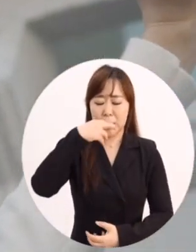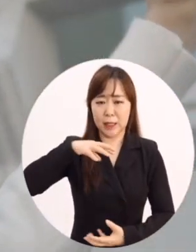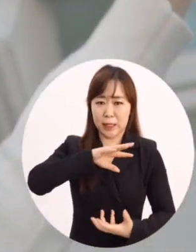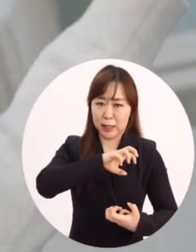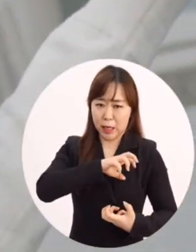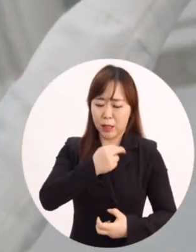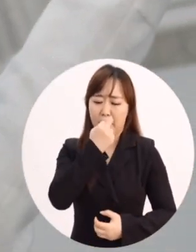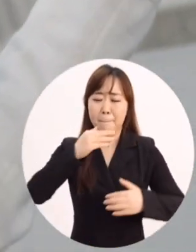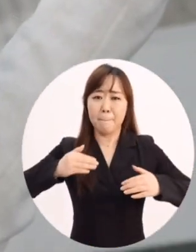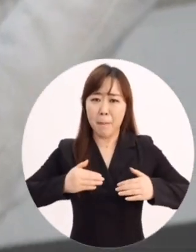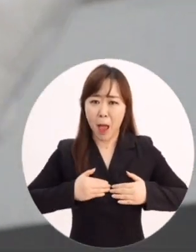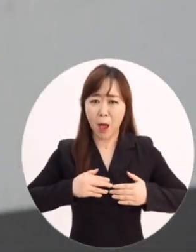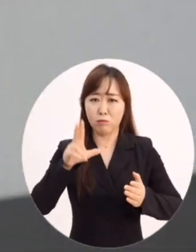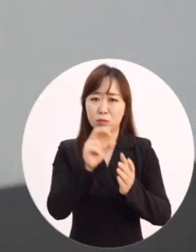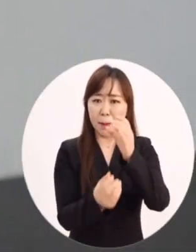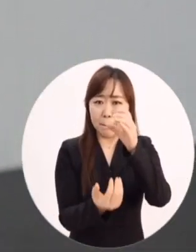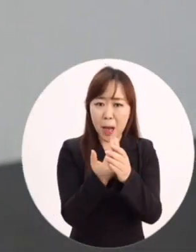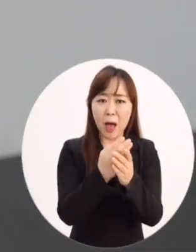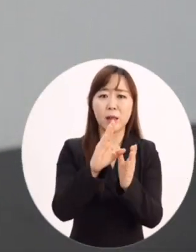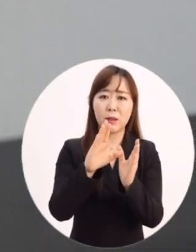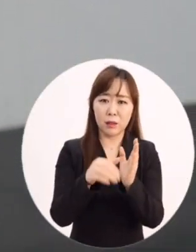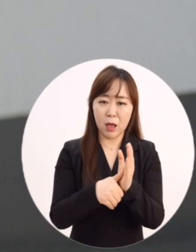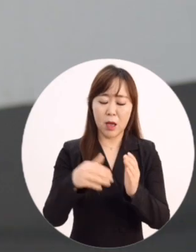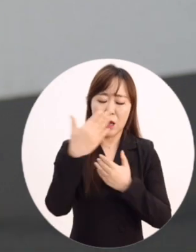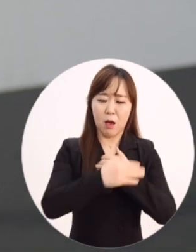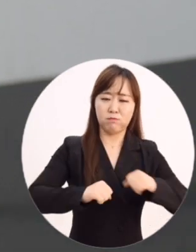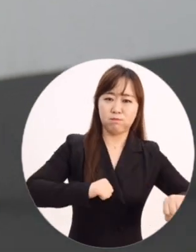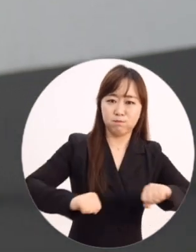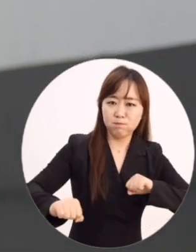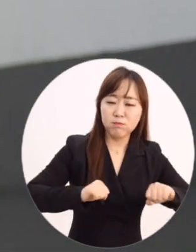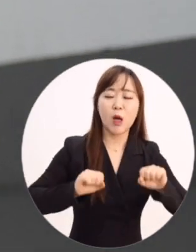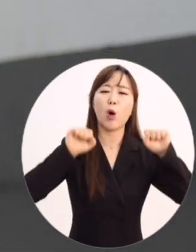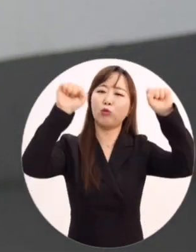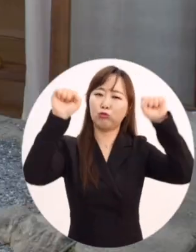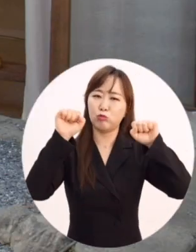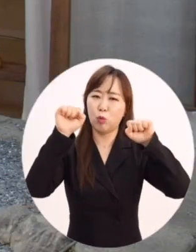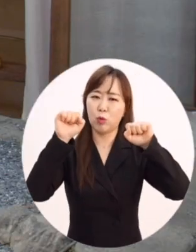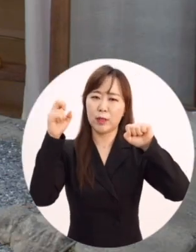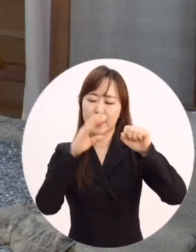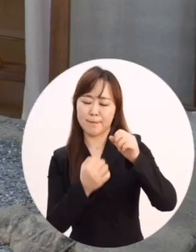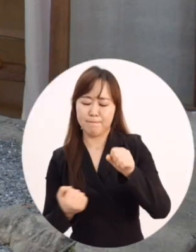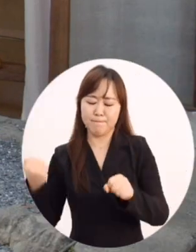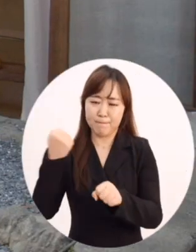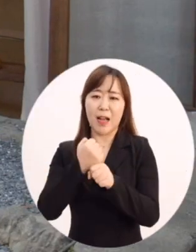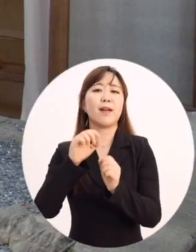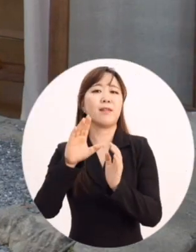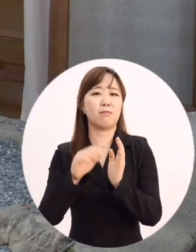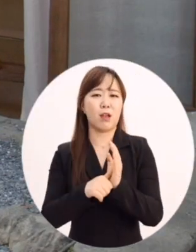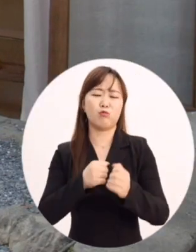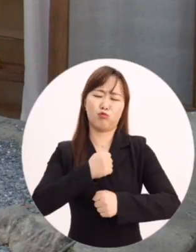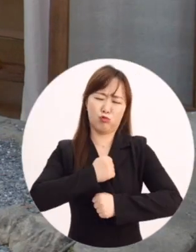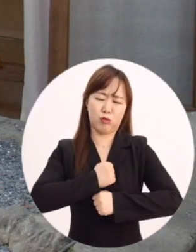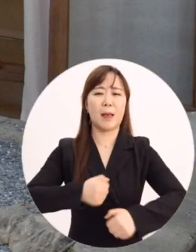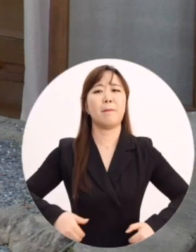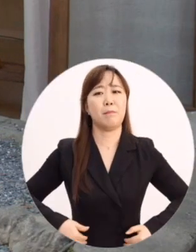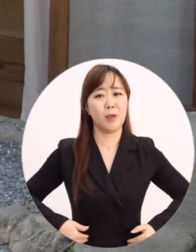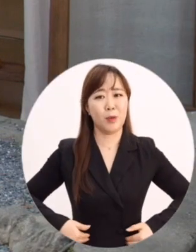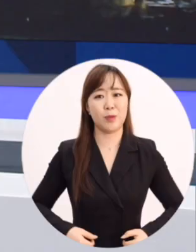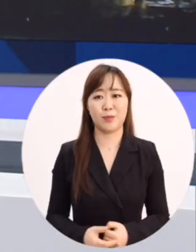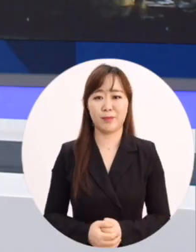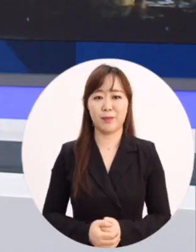폐의 기능에 문제가 발생한 경우에는 신체 활동과 운동으로 복귀할 때 특히 주의가